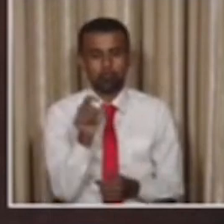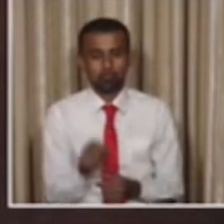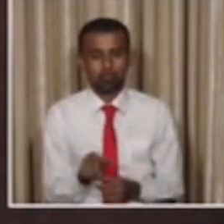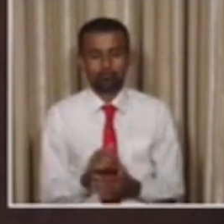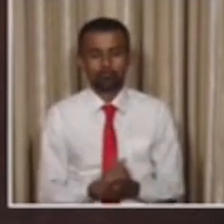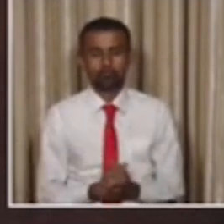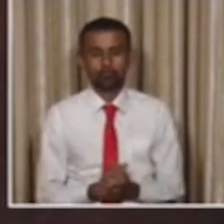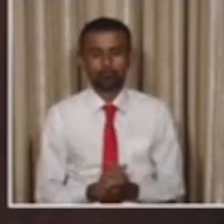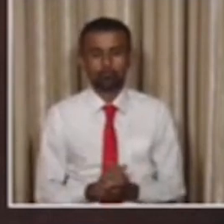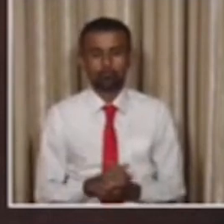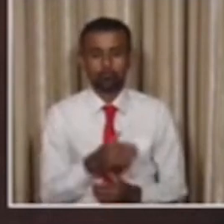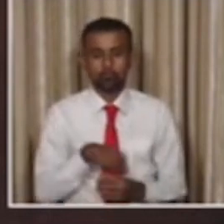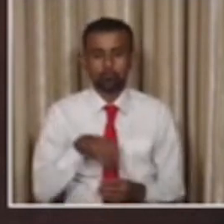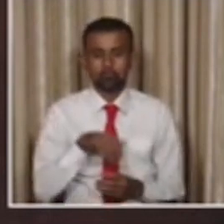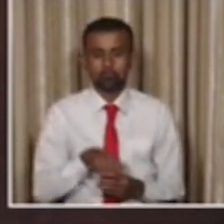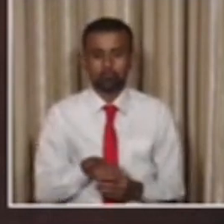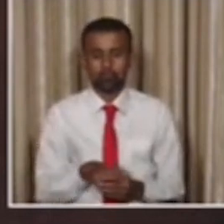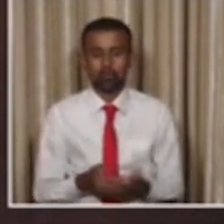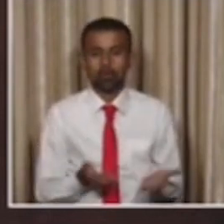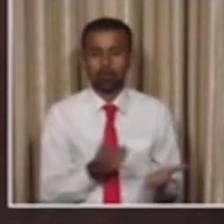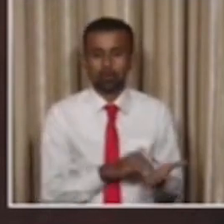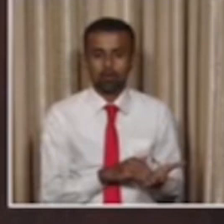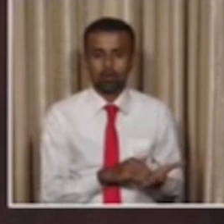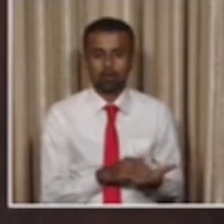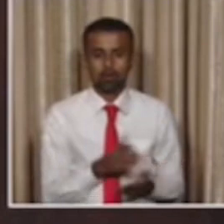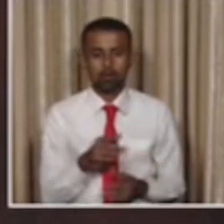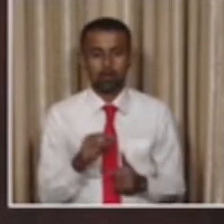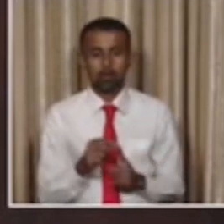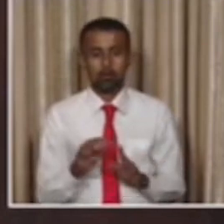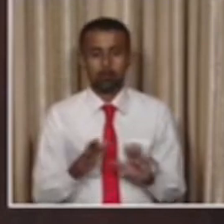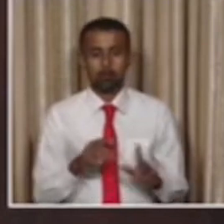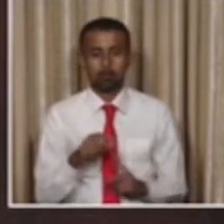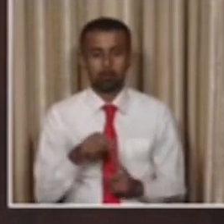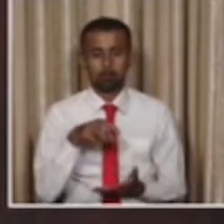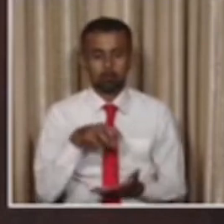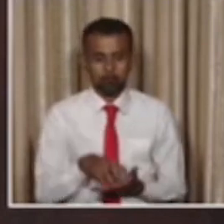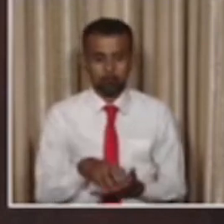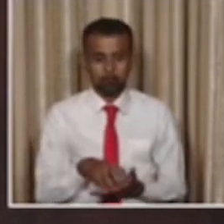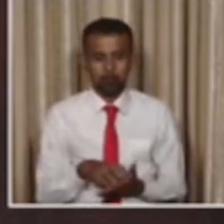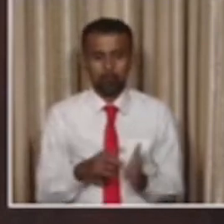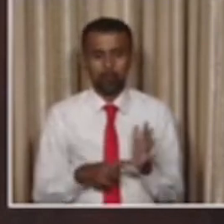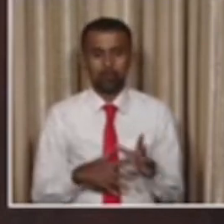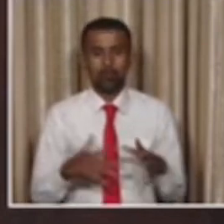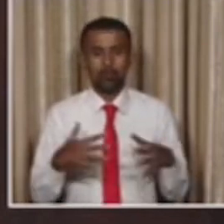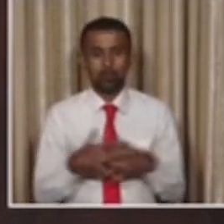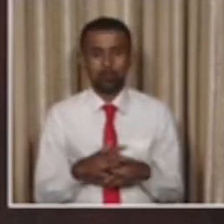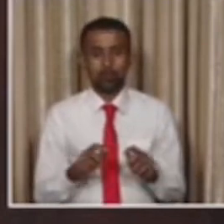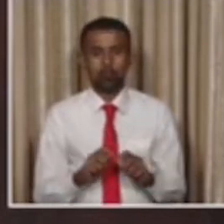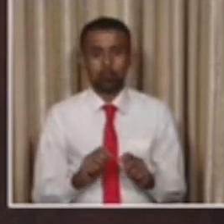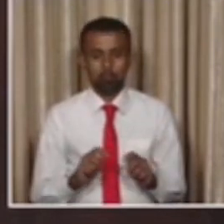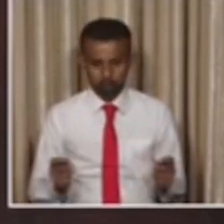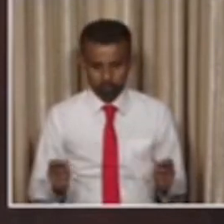හැබැයි මේක තුල සිද්ධ වෙන්නේ නැවත මේ පළාත් පාලන මැතිවරණය පිළිබඳව තියෙන නීති රීති සම්පූර්ණයෙන් උල්ලංඝනය